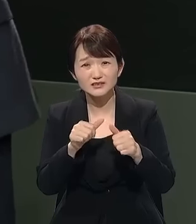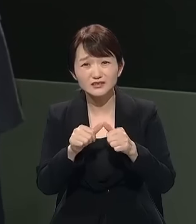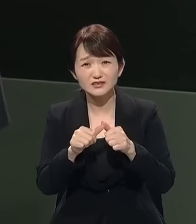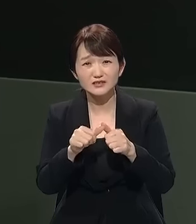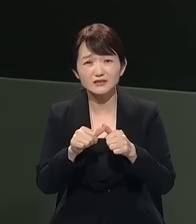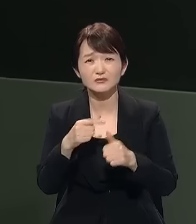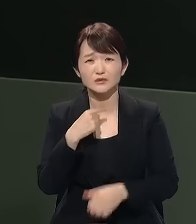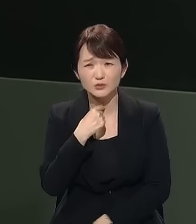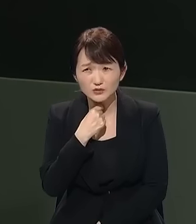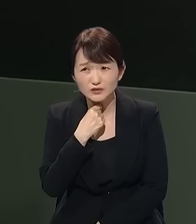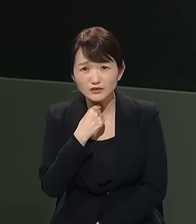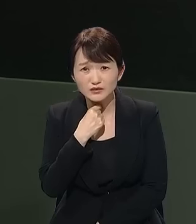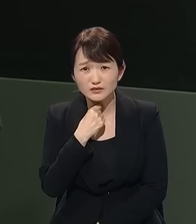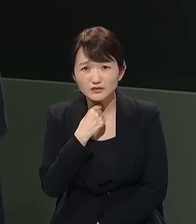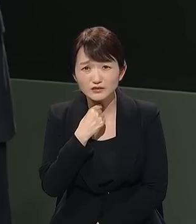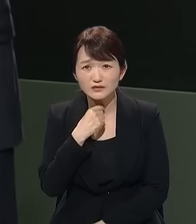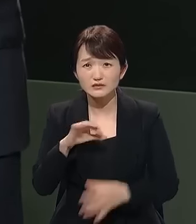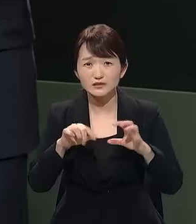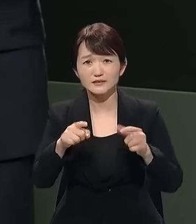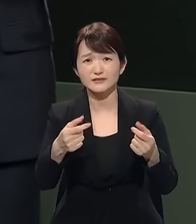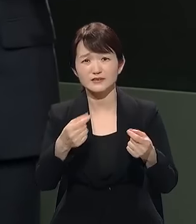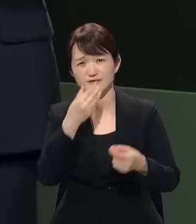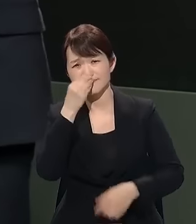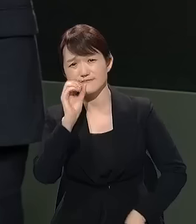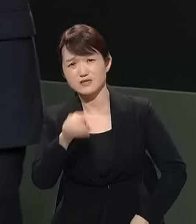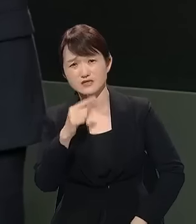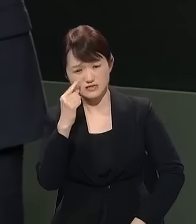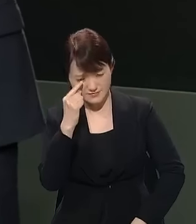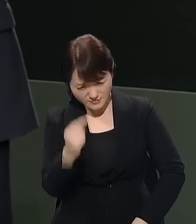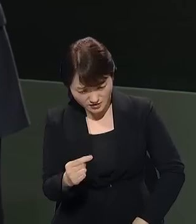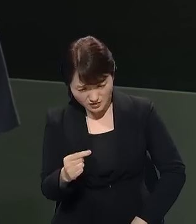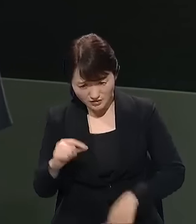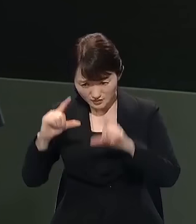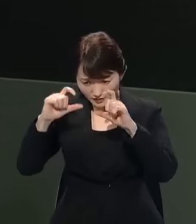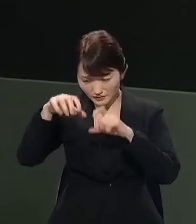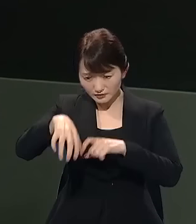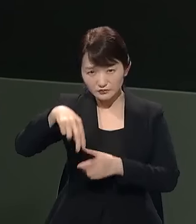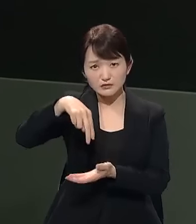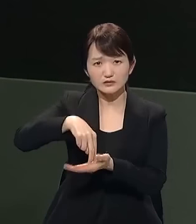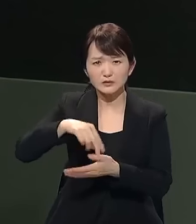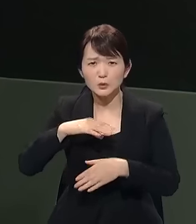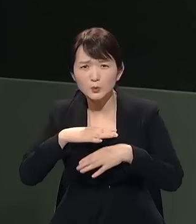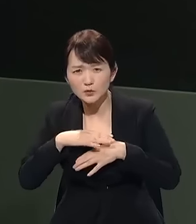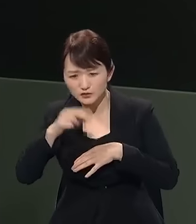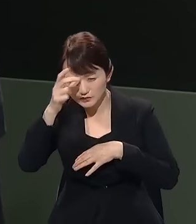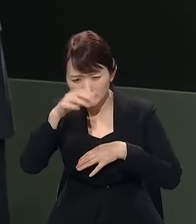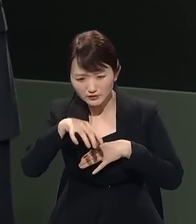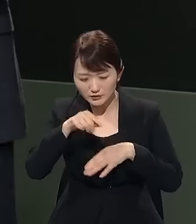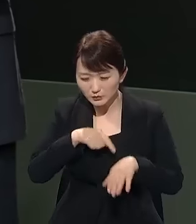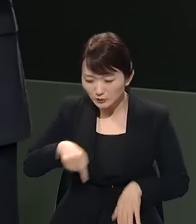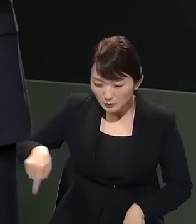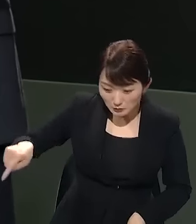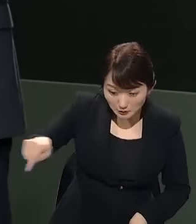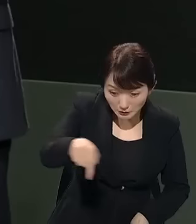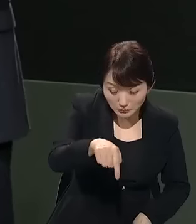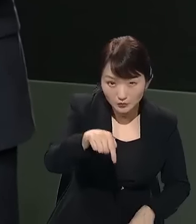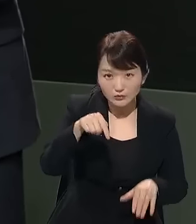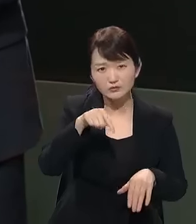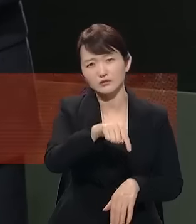썰이기를 바랐습니다. 세상을 이렇게 기망해놓고도 포토라인 서는 게 무서워서 경찰서 뒷구멍으로 들어간다? 이건